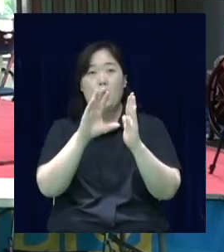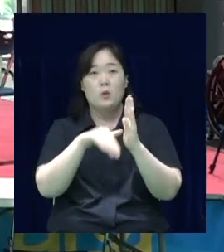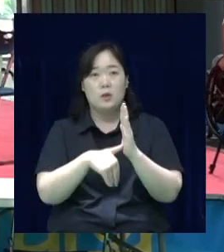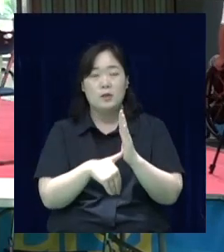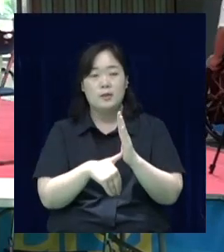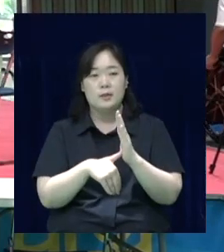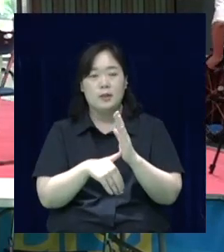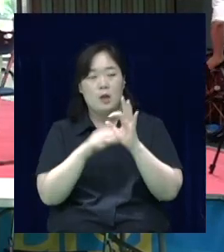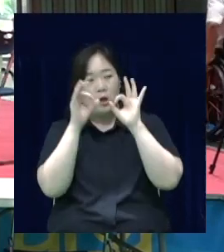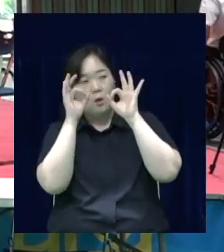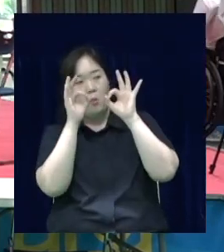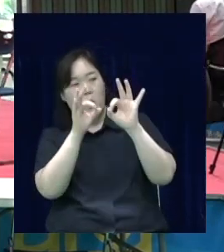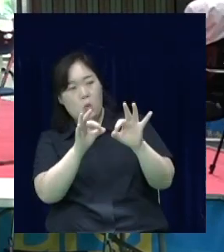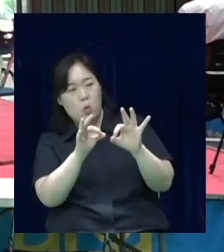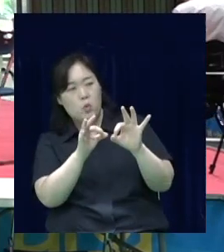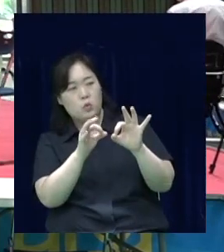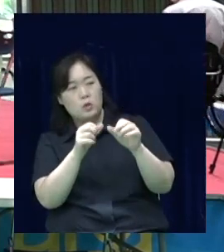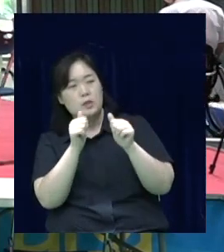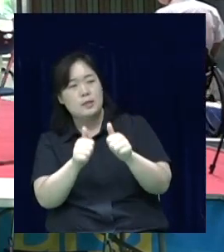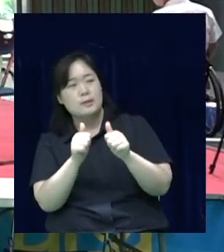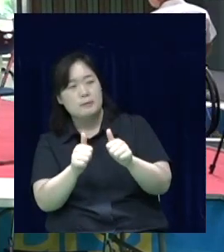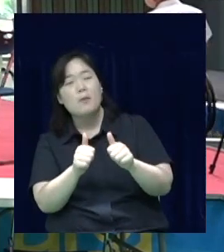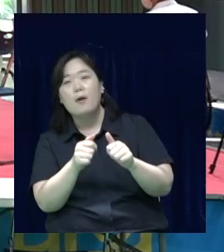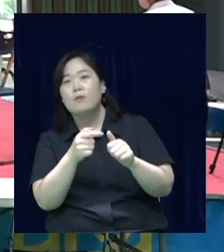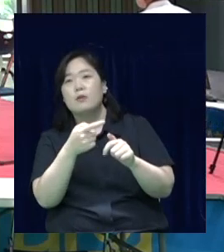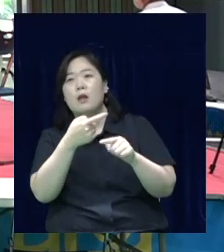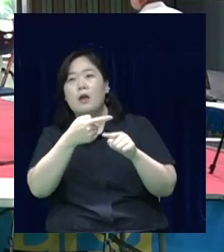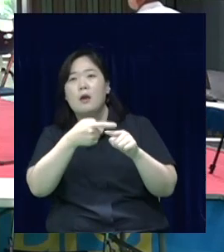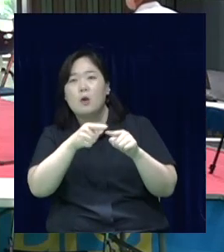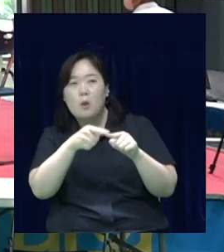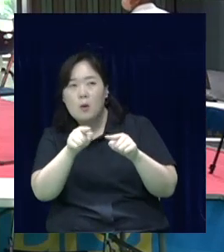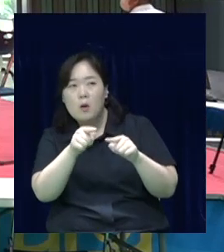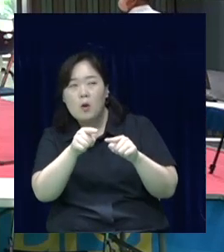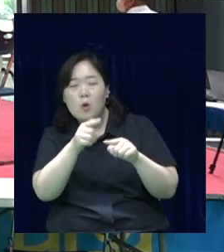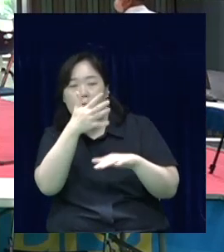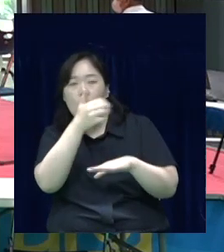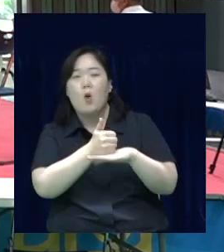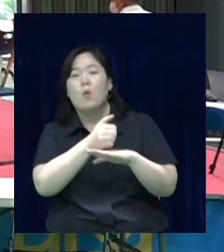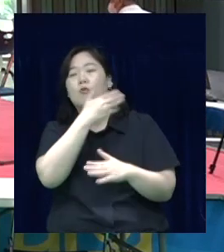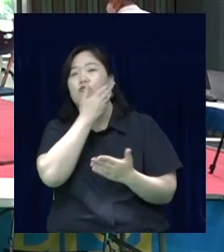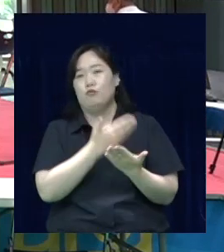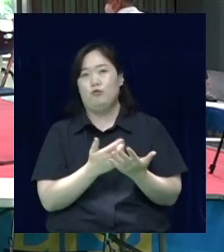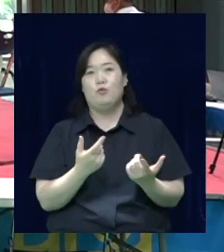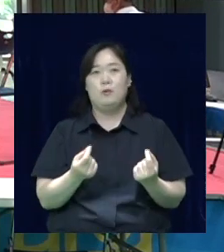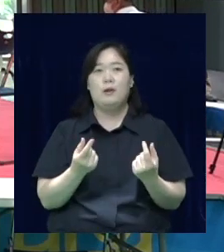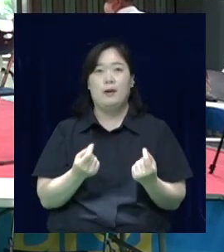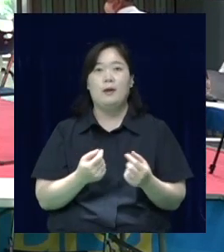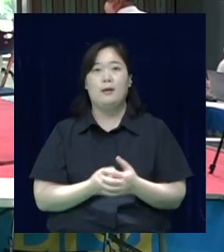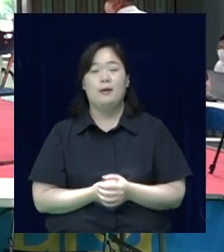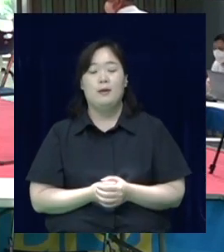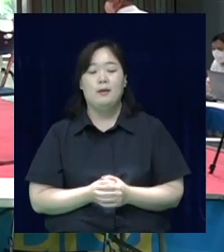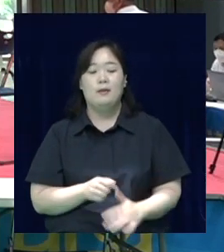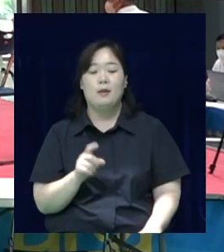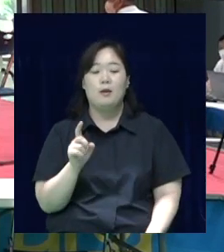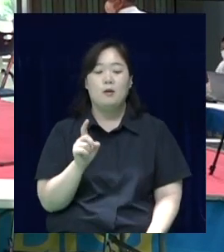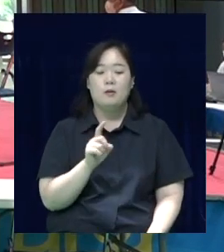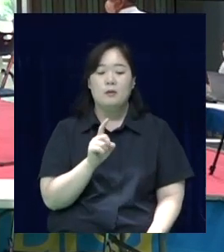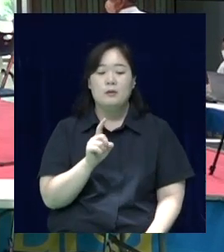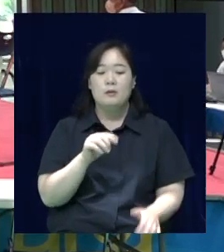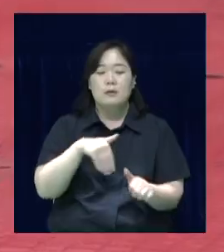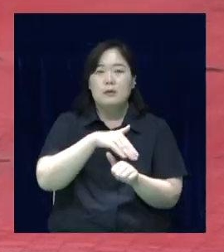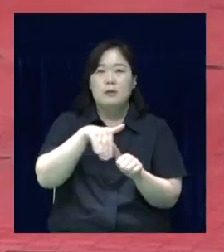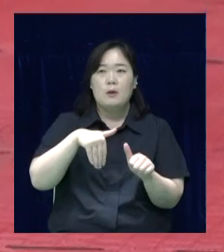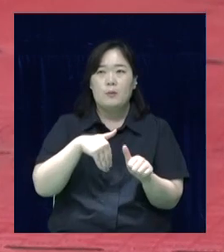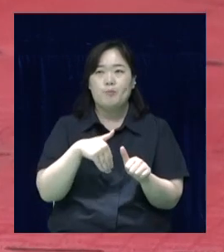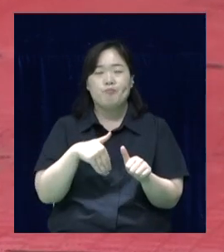지켜보는 심판들의 판정이 너무나도 중요하잖아요. 역도는. 네, 맞습니다. 역도 경기에서 가장 중요한 어떤 그 사항이라면 사실 선수가 자기